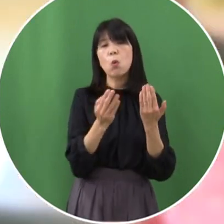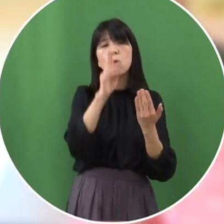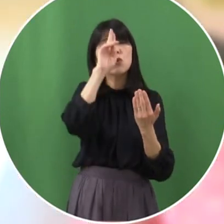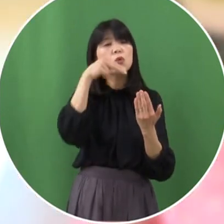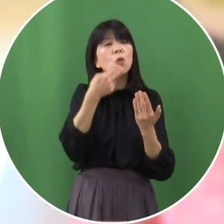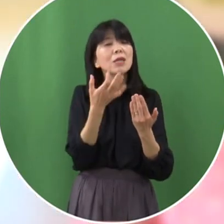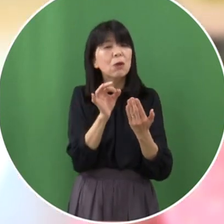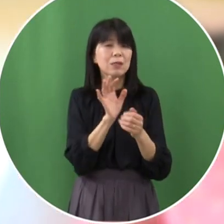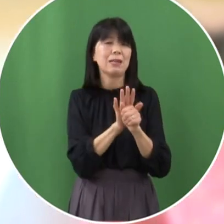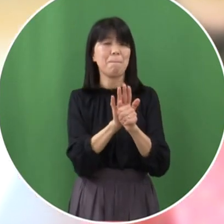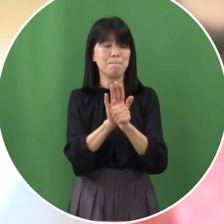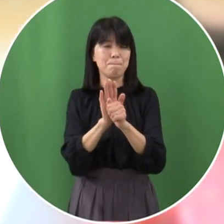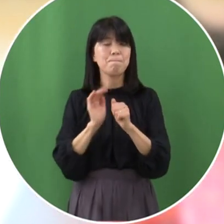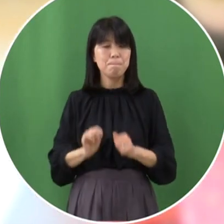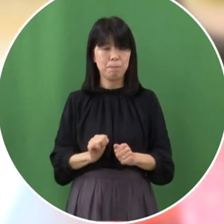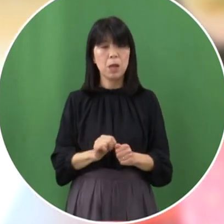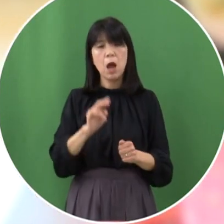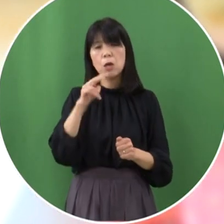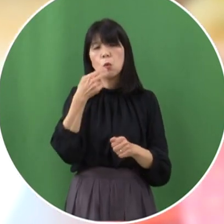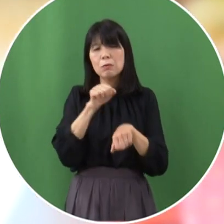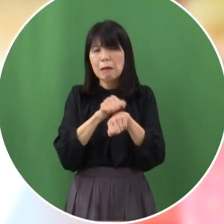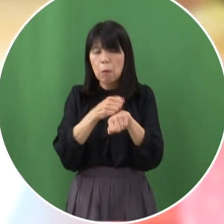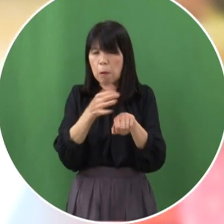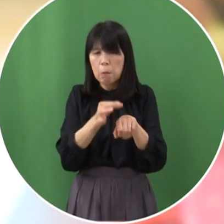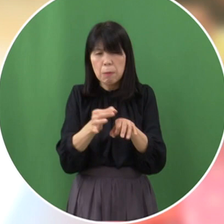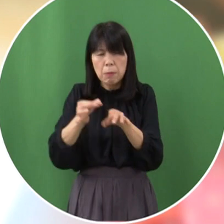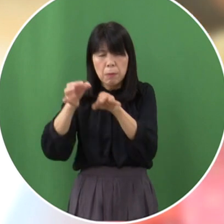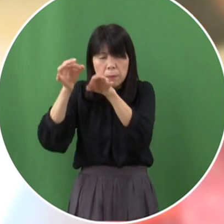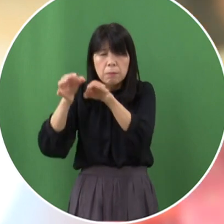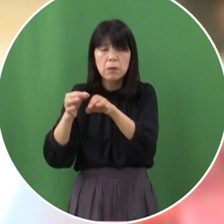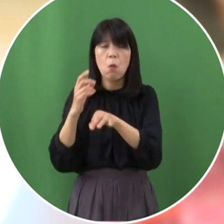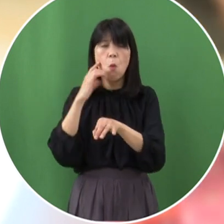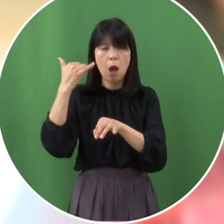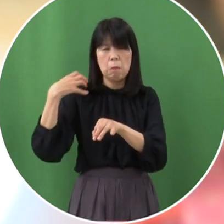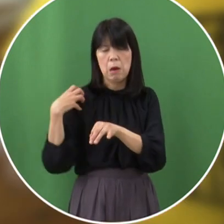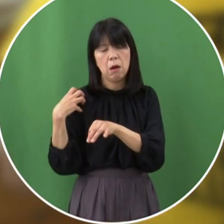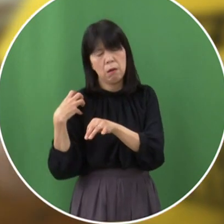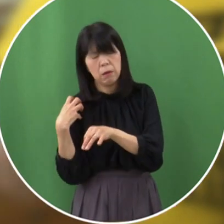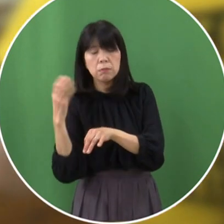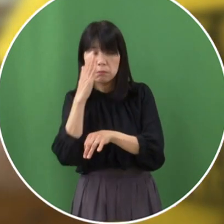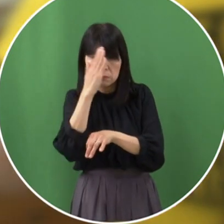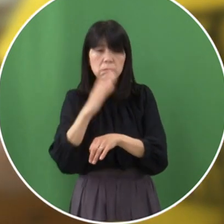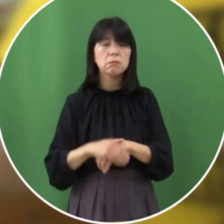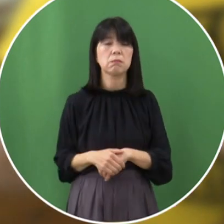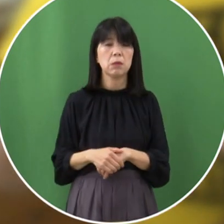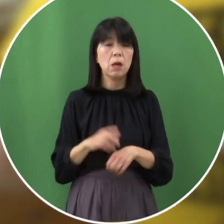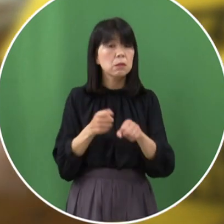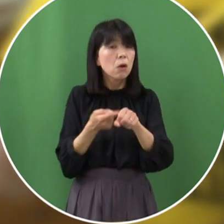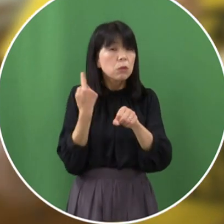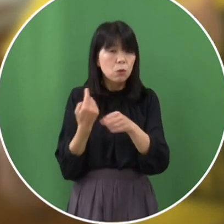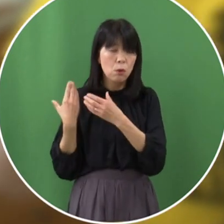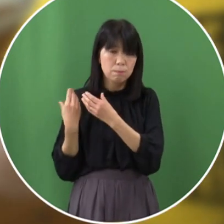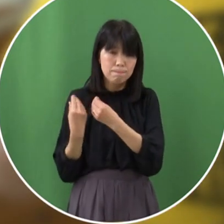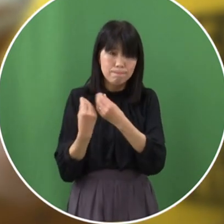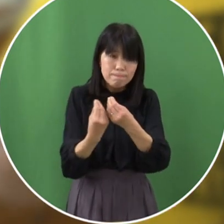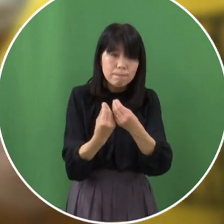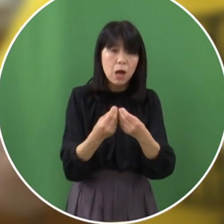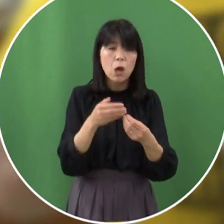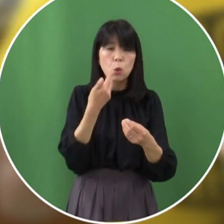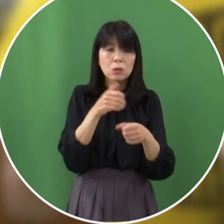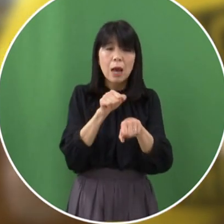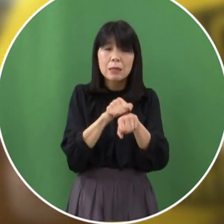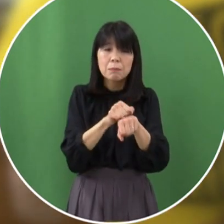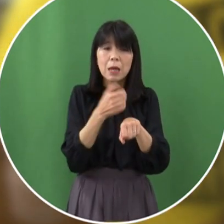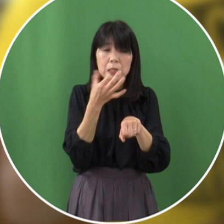。食材価格が高騰する中、保護者負担の増加を避けるため、昨年度に引き続き食材価格上昇